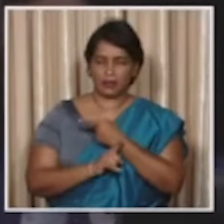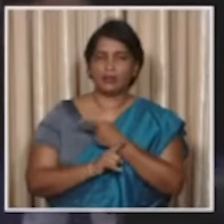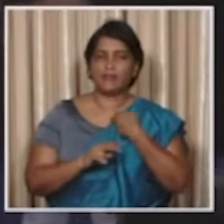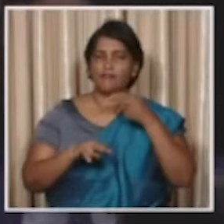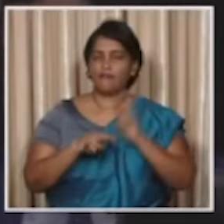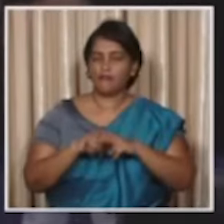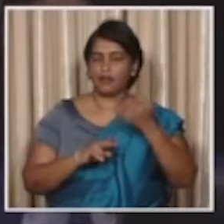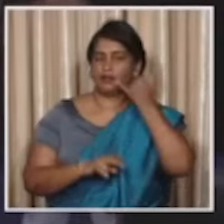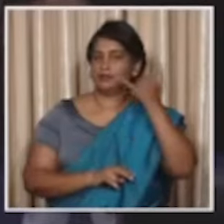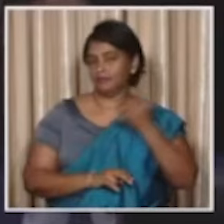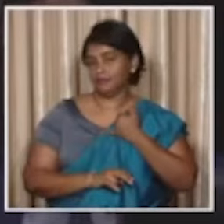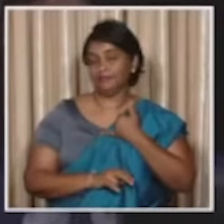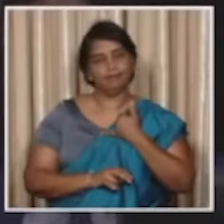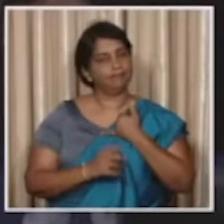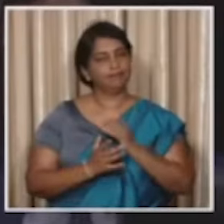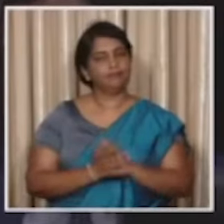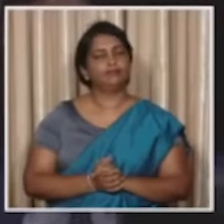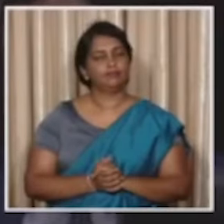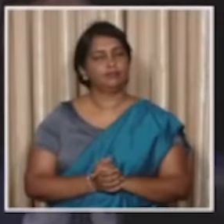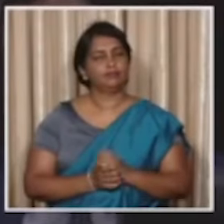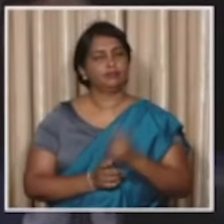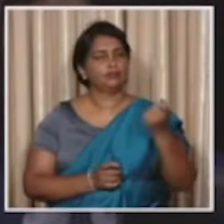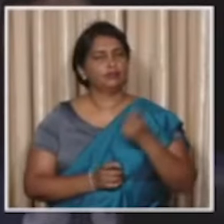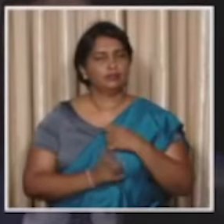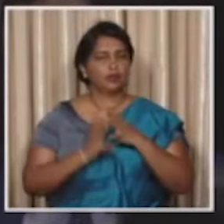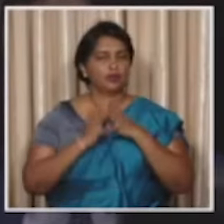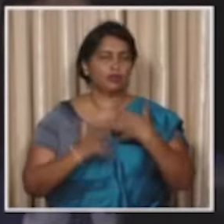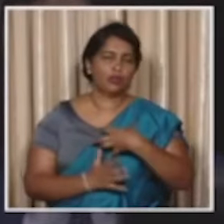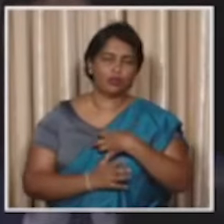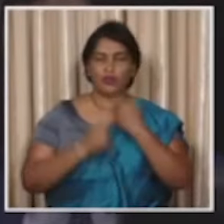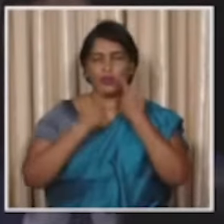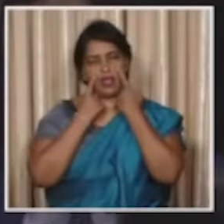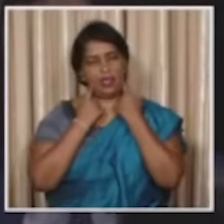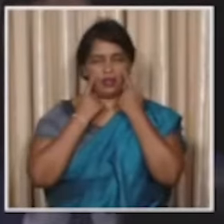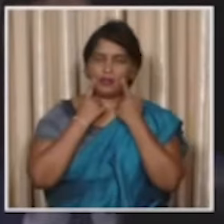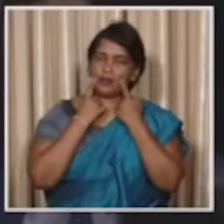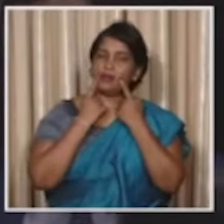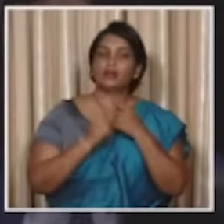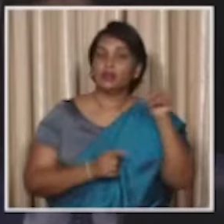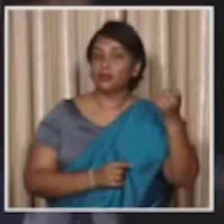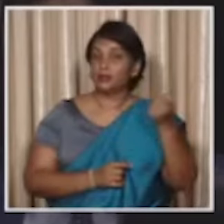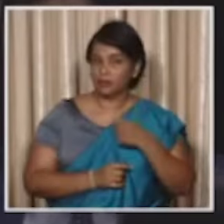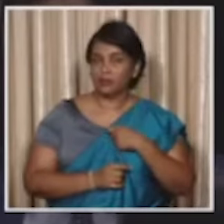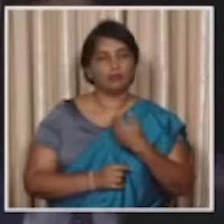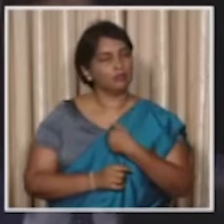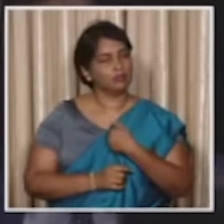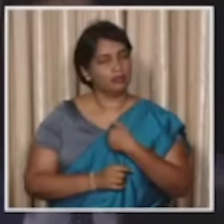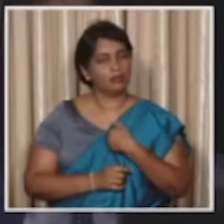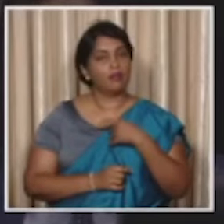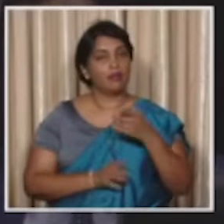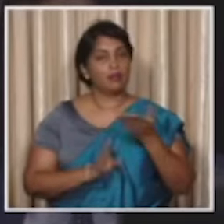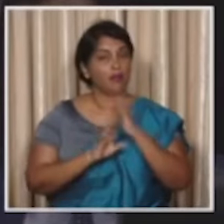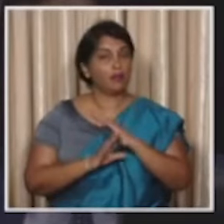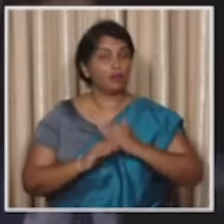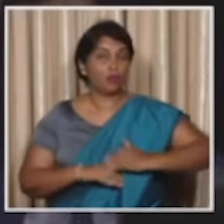හිතවතෙක් මට කතා කෙරුවා. කතා කර බොහොම කනගාටුවෙන් එතුමා ඇඬුවා. එතුමා කිව්වා අපිට මේ හිටපු